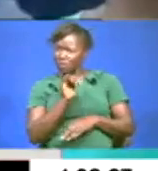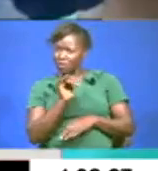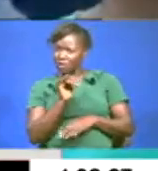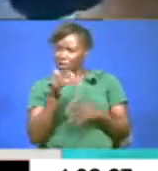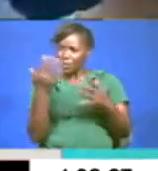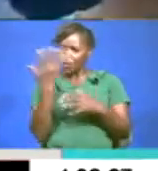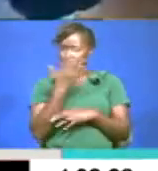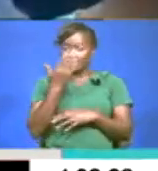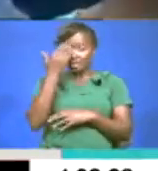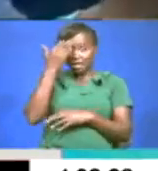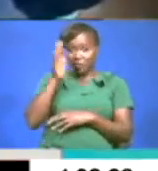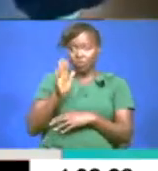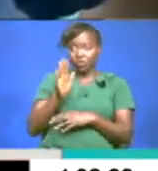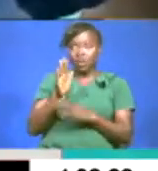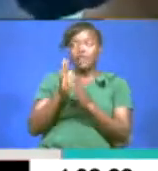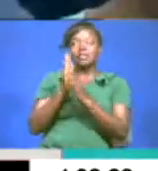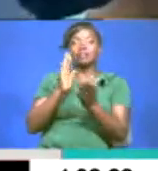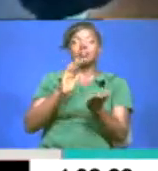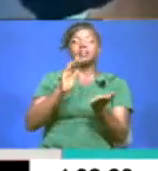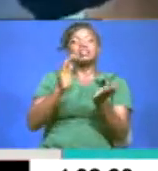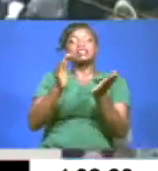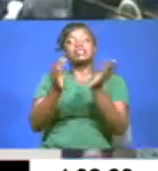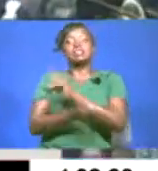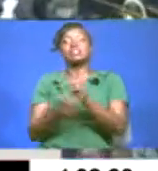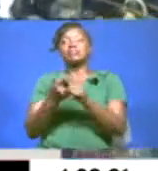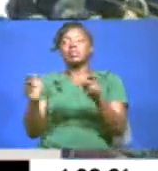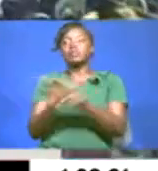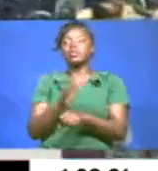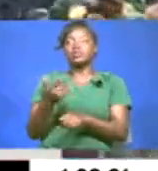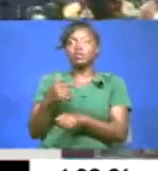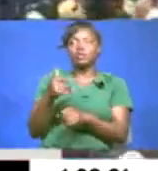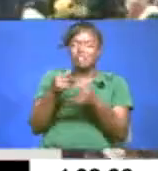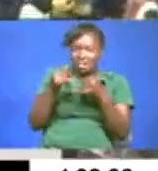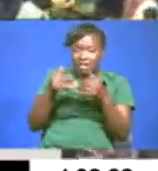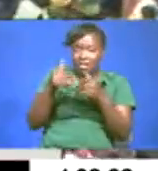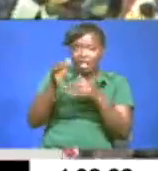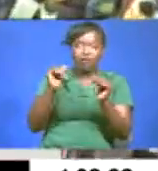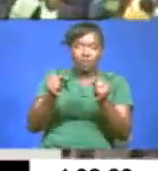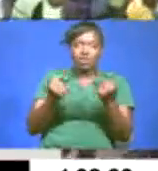sisi kujua leo sio basi tutakuwa imenuliwa. Lakini baadhi yetu wengi sana tumejaribu kutoka, tumetoka vizuri.